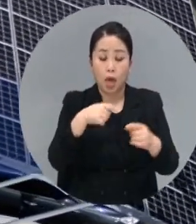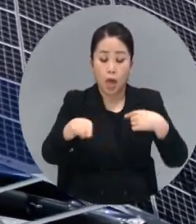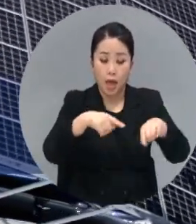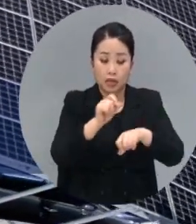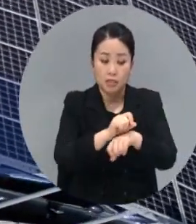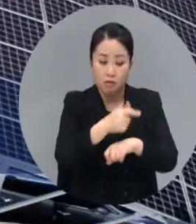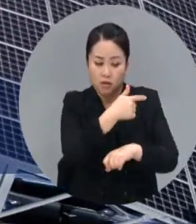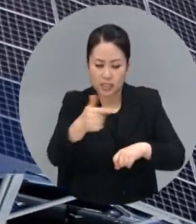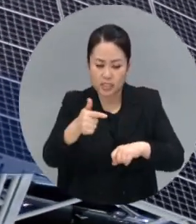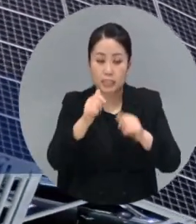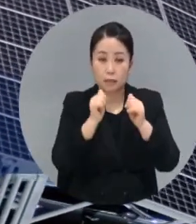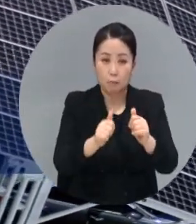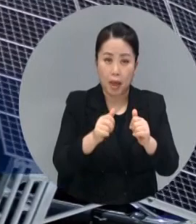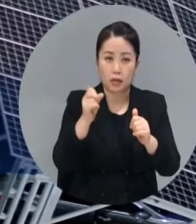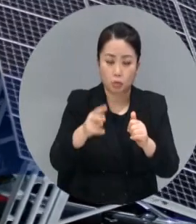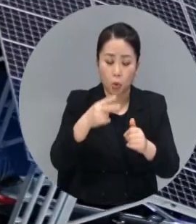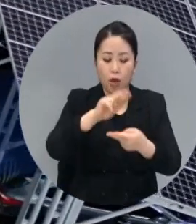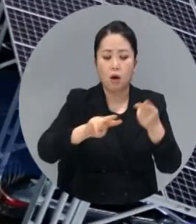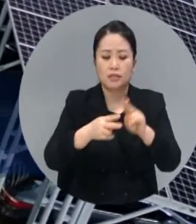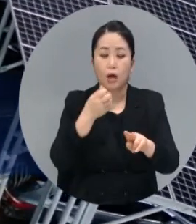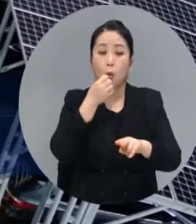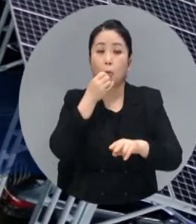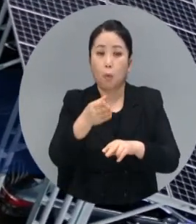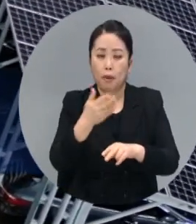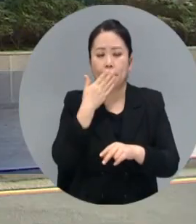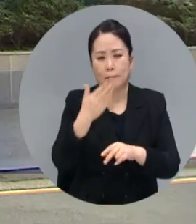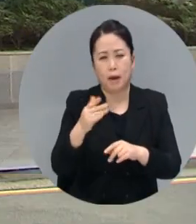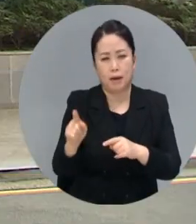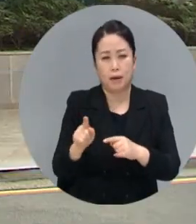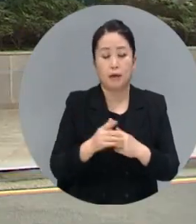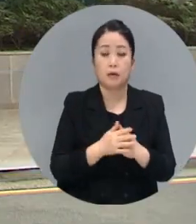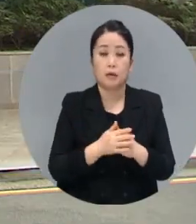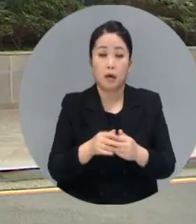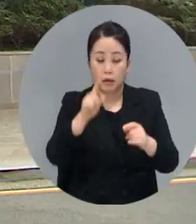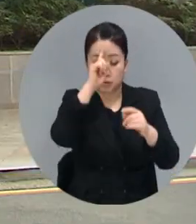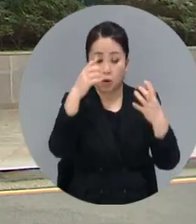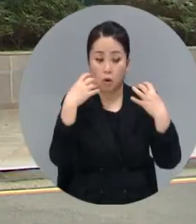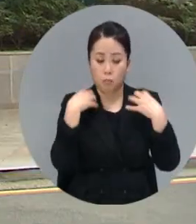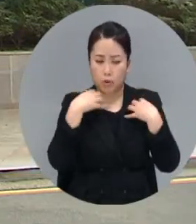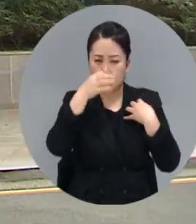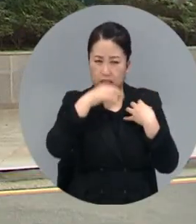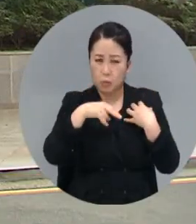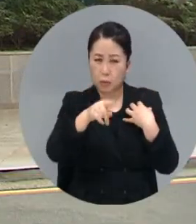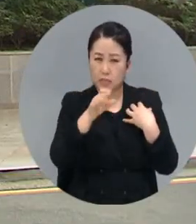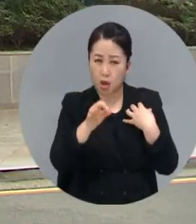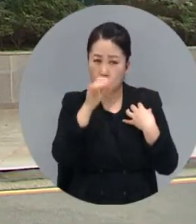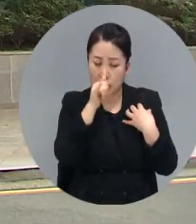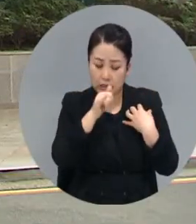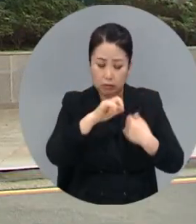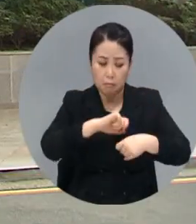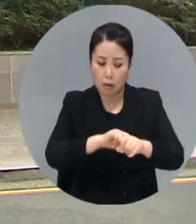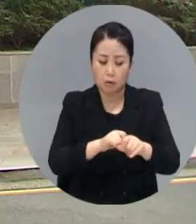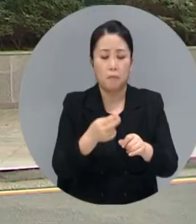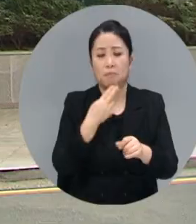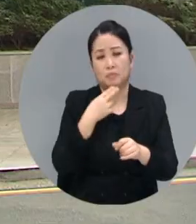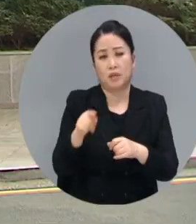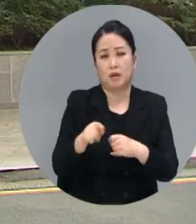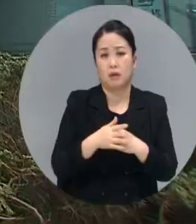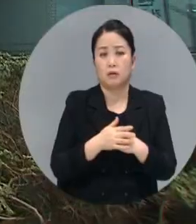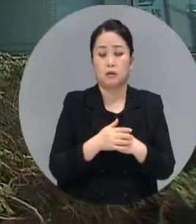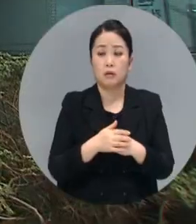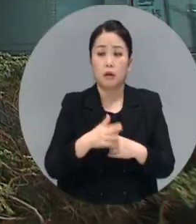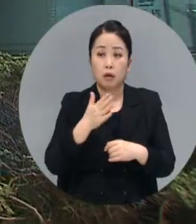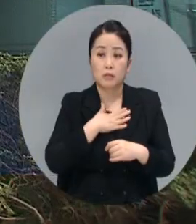아니면 형사고발 같은 것들을 사안에 따라서 검토를 할 수 있는데요. 정부도 실효성 있는 조치를 취하지 않고 있습니다.